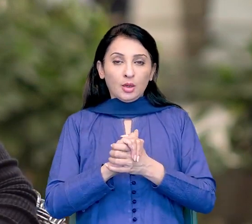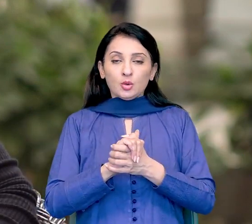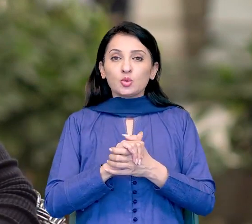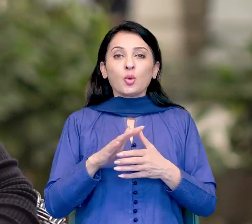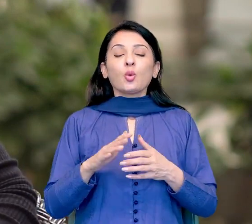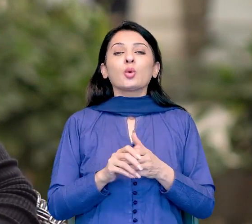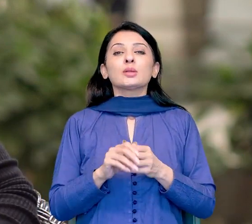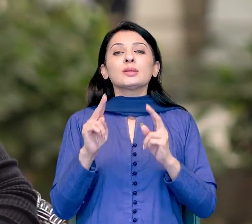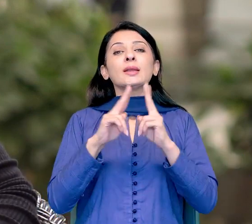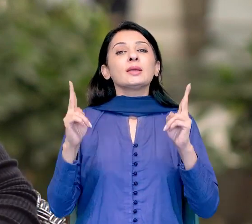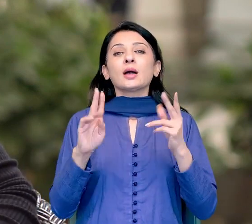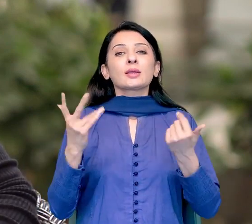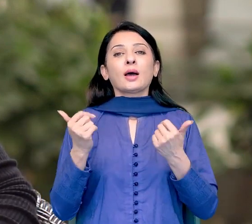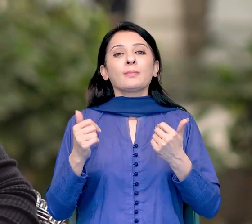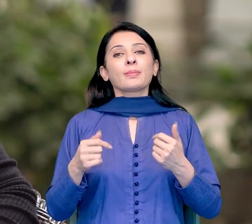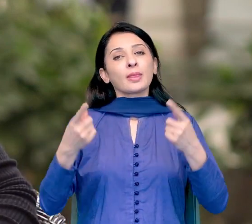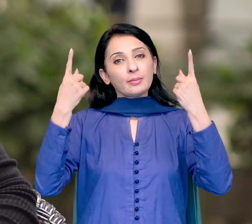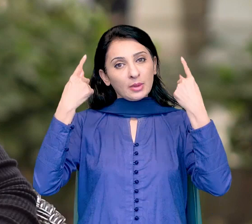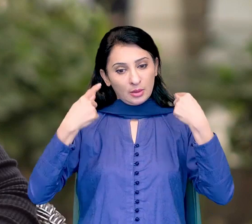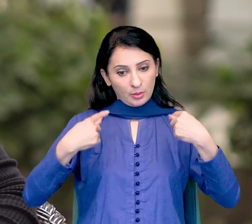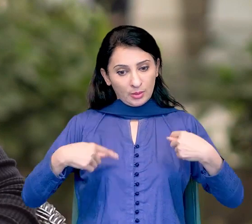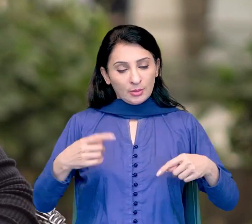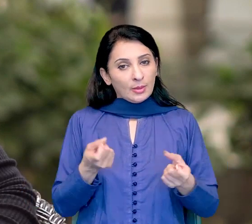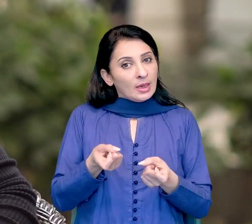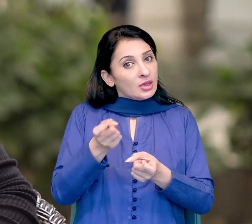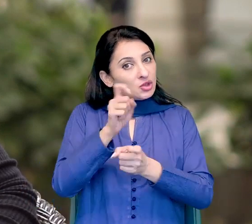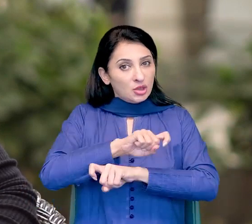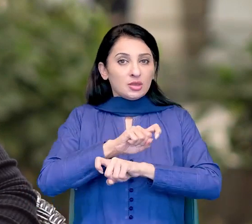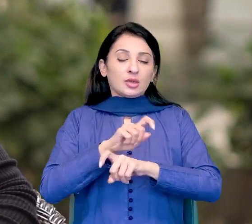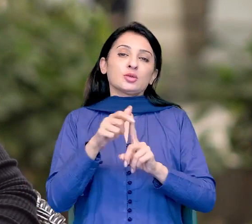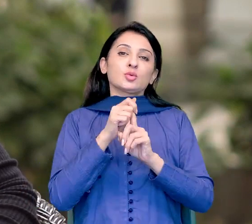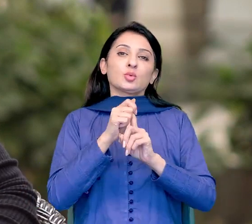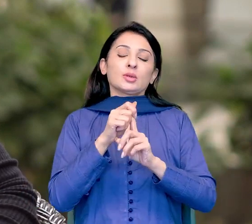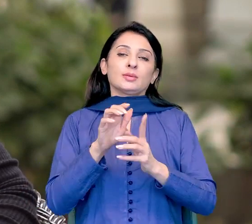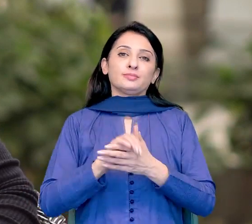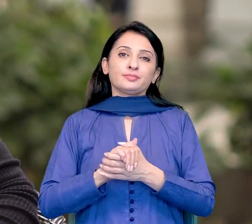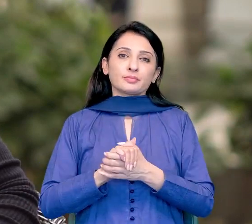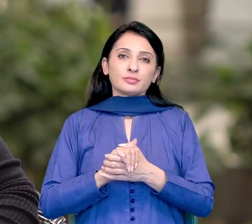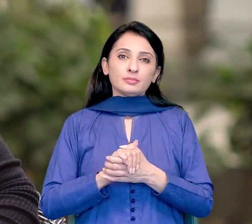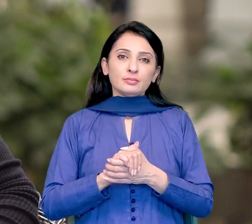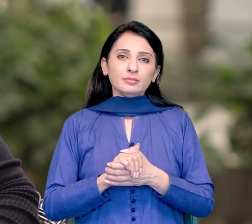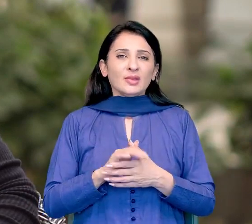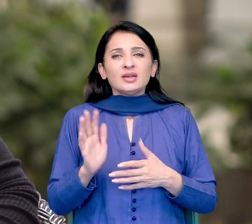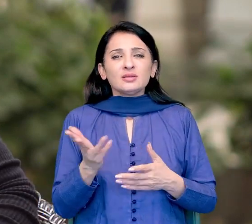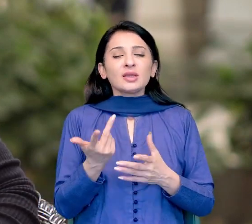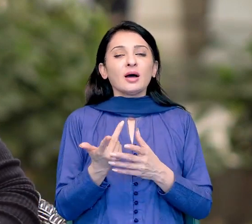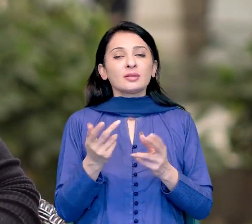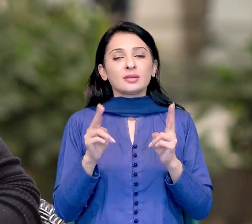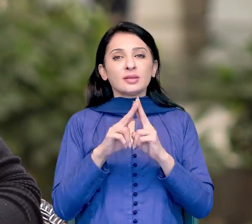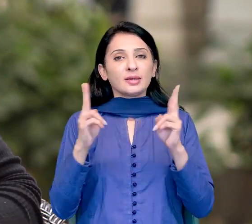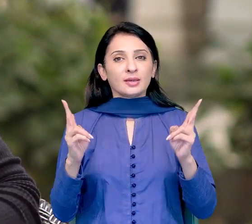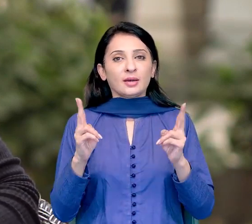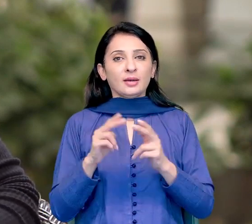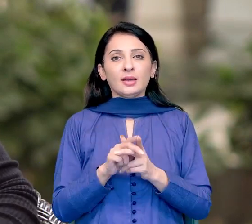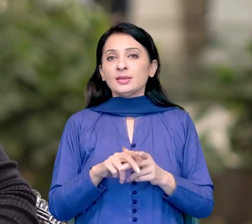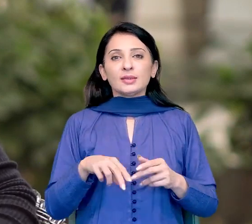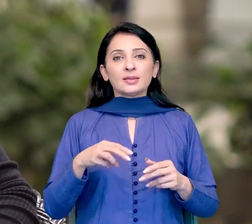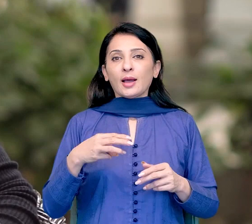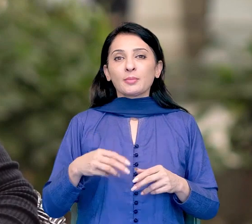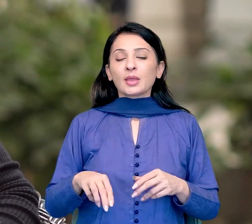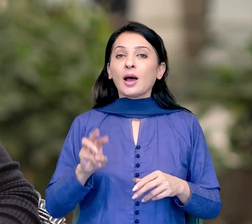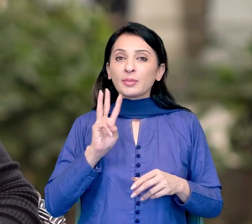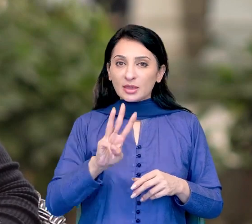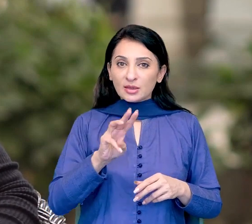قسم کے لائف سٹائل چینجز کا ایک تو نقصان یہ ہے کہ وہ اوور ویلمنگ ہو جاتے ہیں. اگر آپ روٹین میں فار انسٹنس آپ